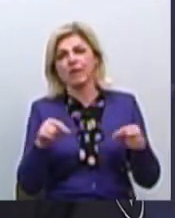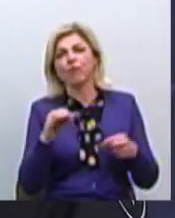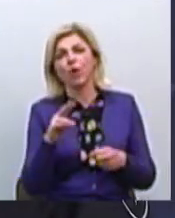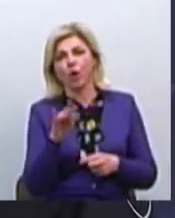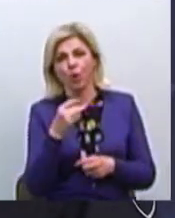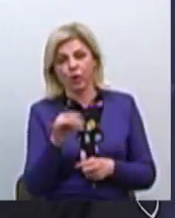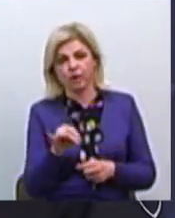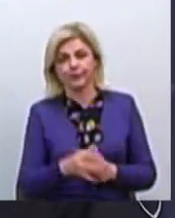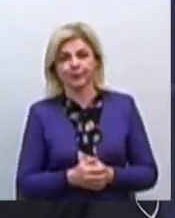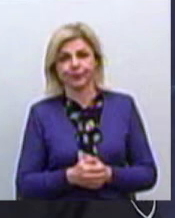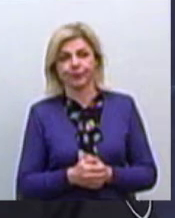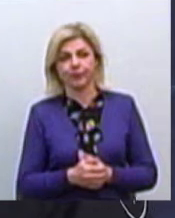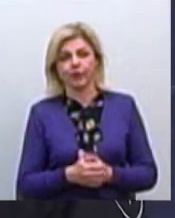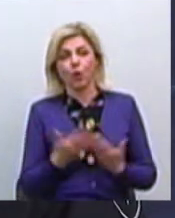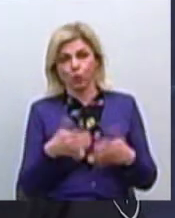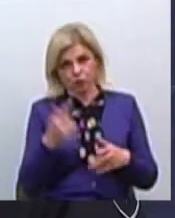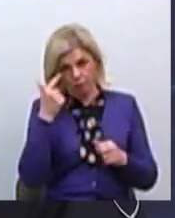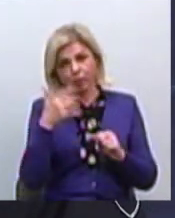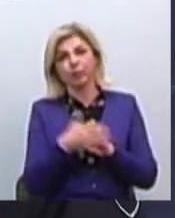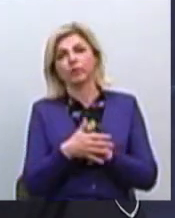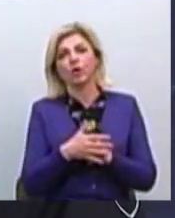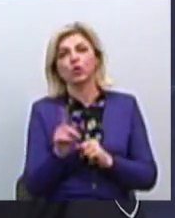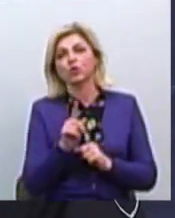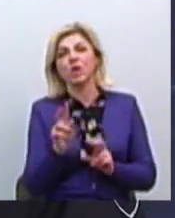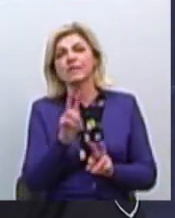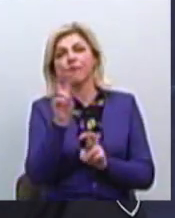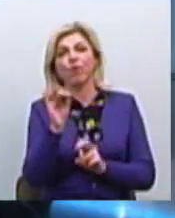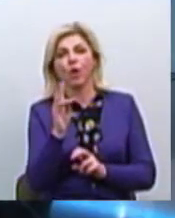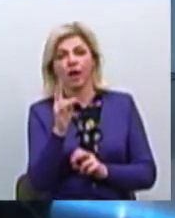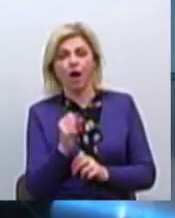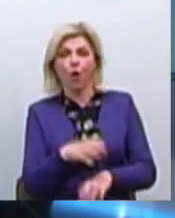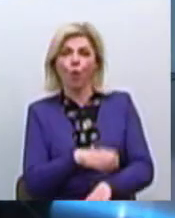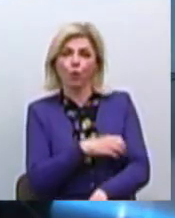Скажіть, будь ласка, ми вже з'ясували, що символіка комуністичного та